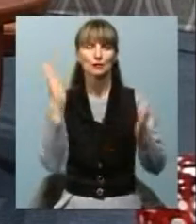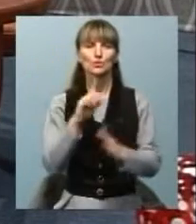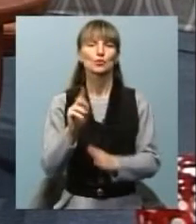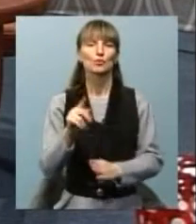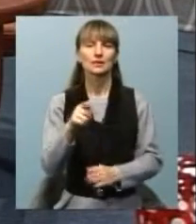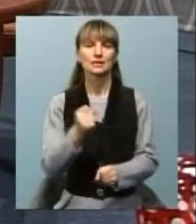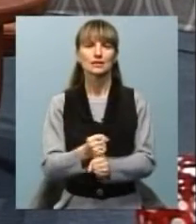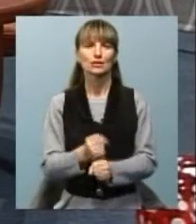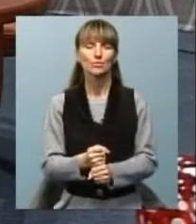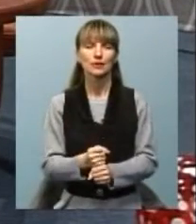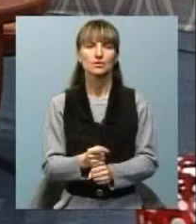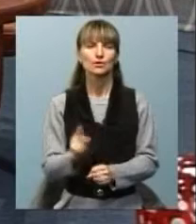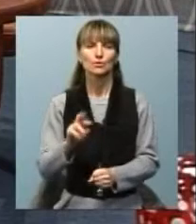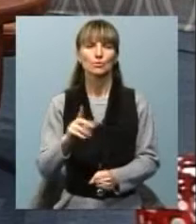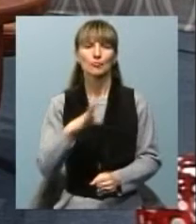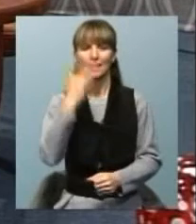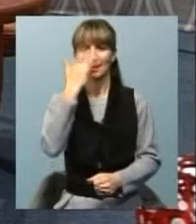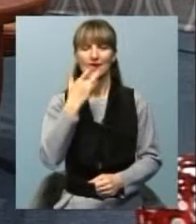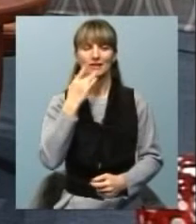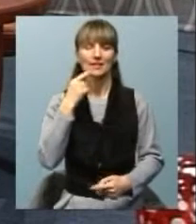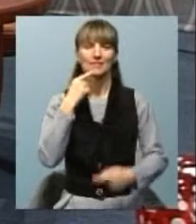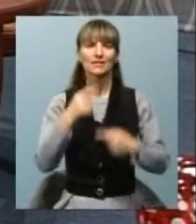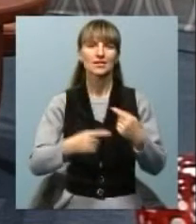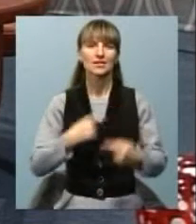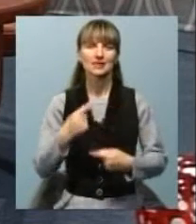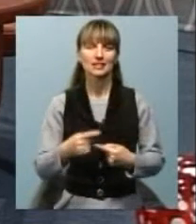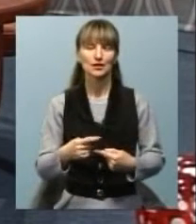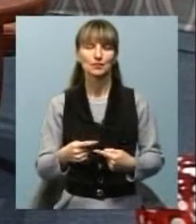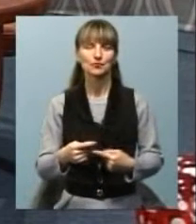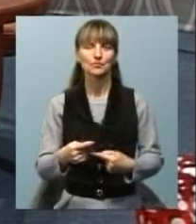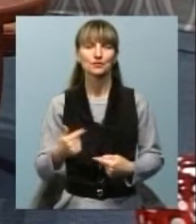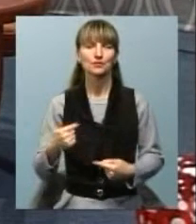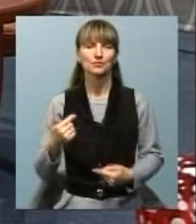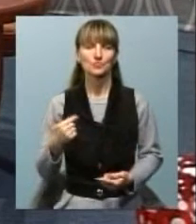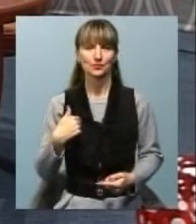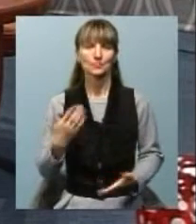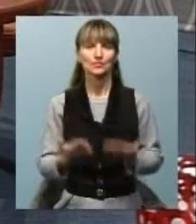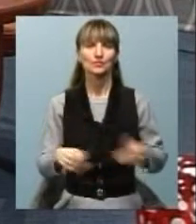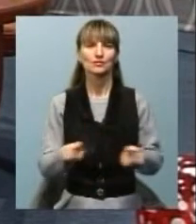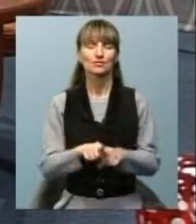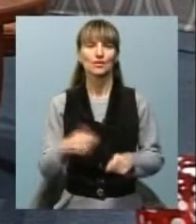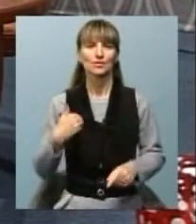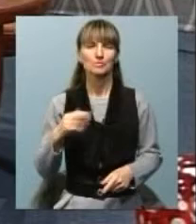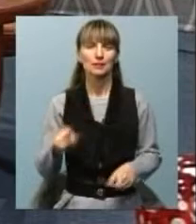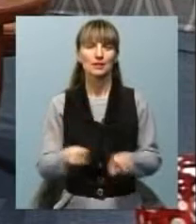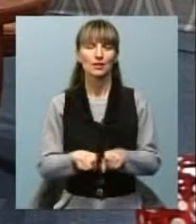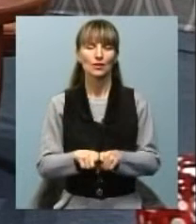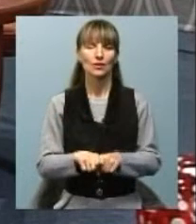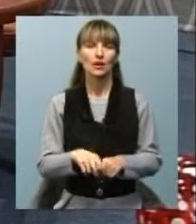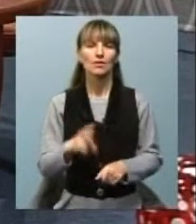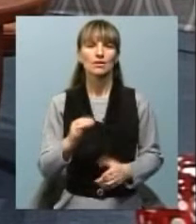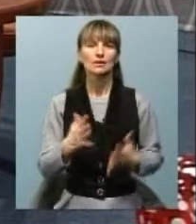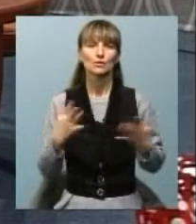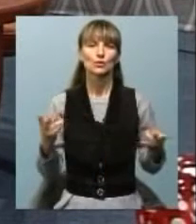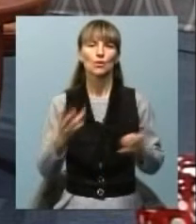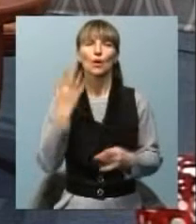ти зробила? Щоб було літо завжди. Щоб було постійно літо. Я б, напевно, також захотіла цього. Але